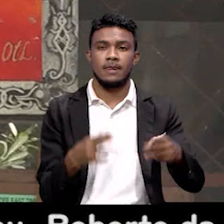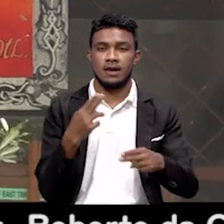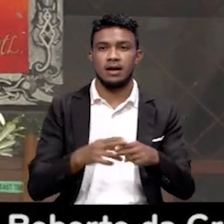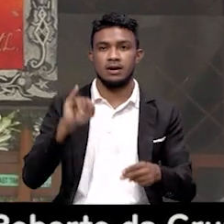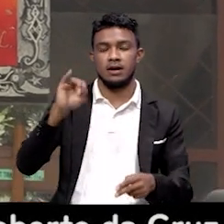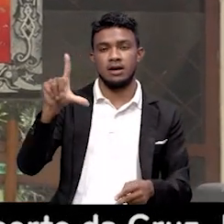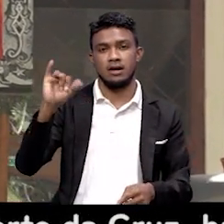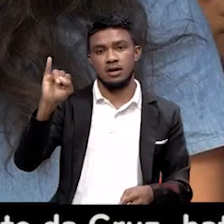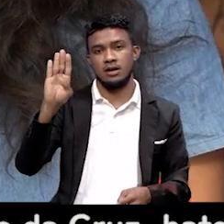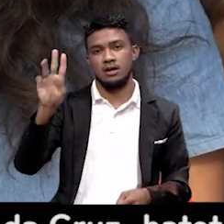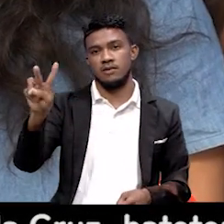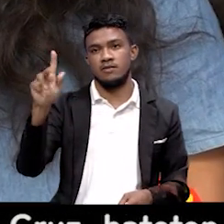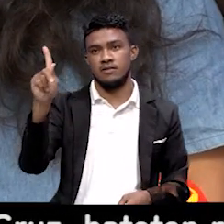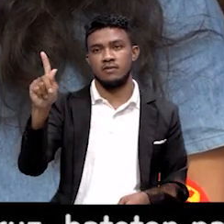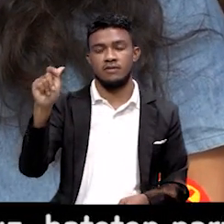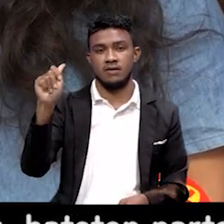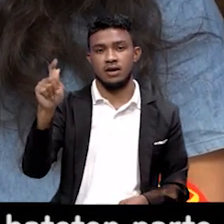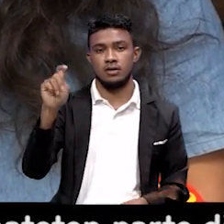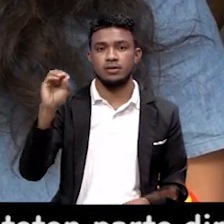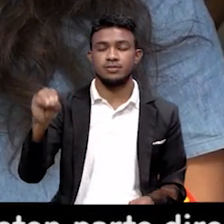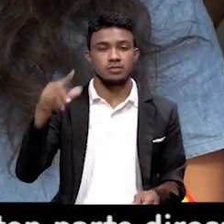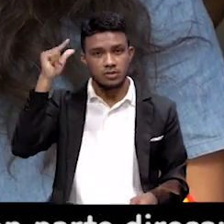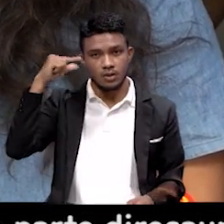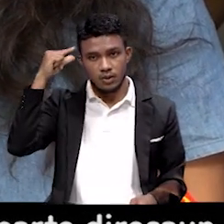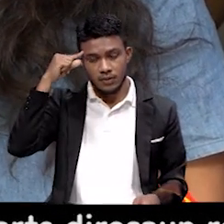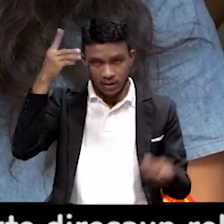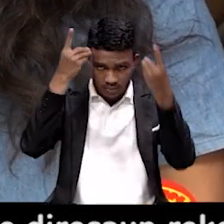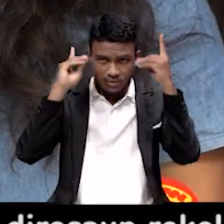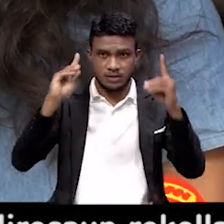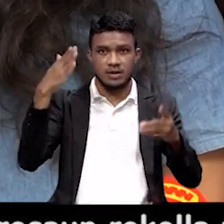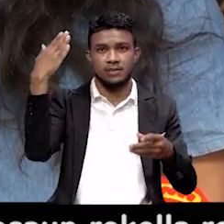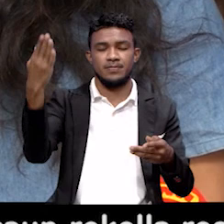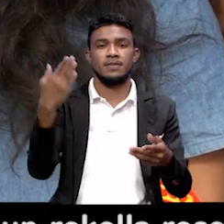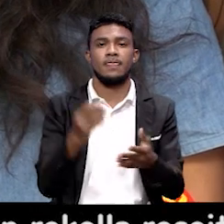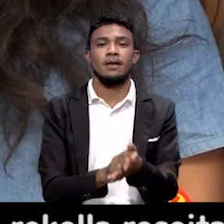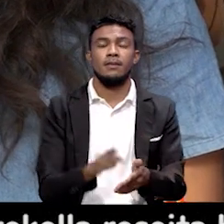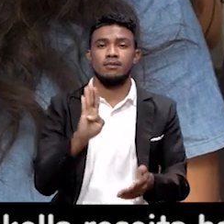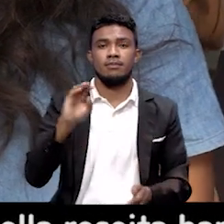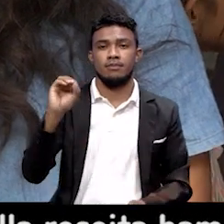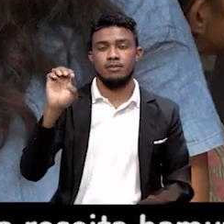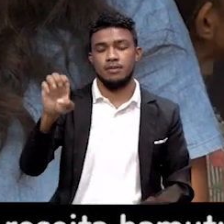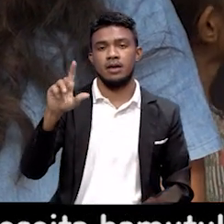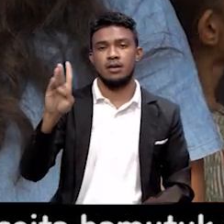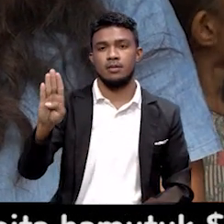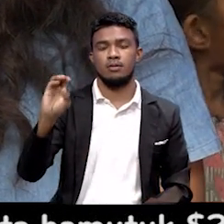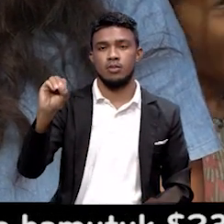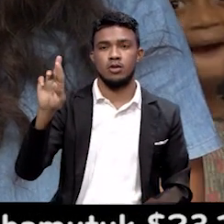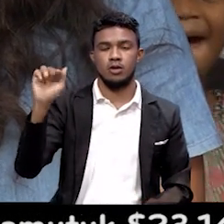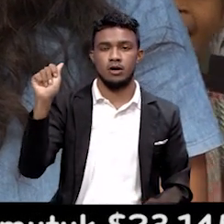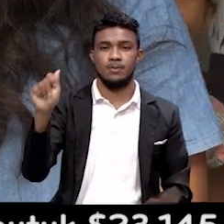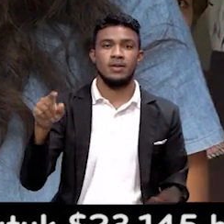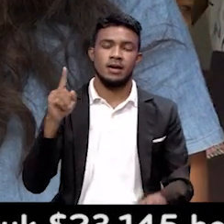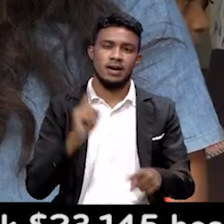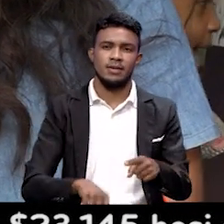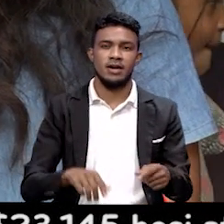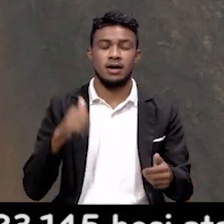hateten antes ne governo indica una Fatin ida iha armazen bebora mai be la suficiente ba Artemori